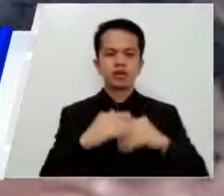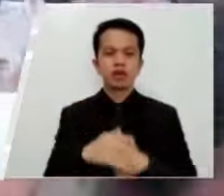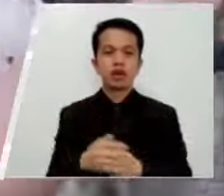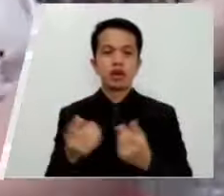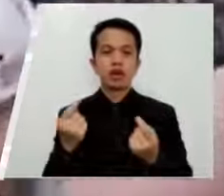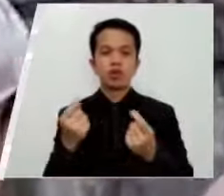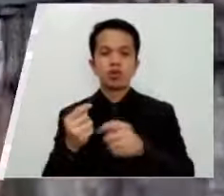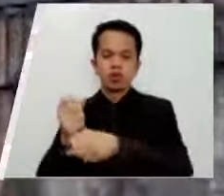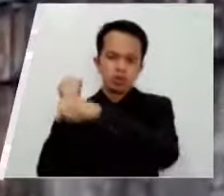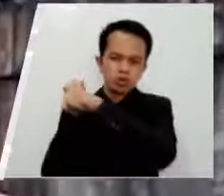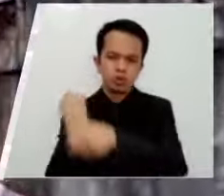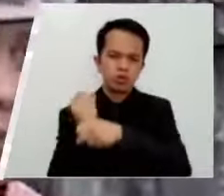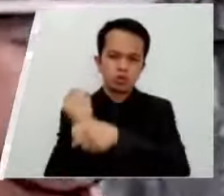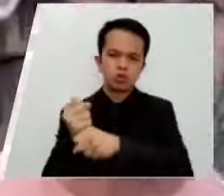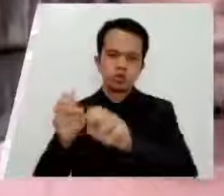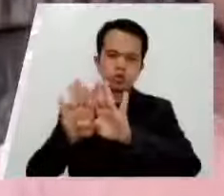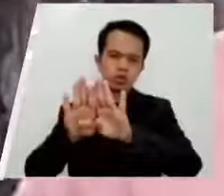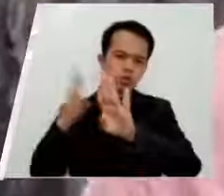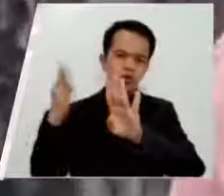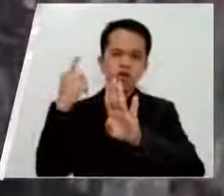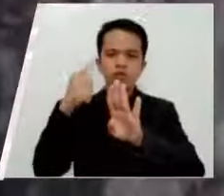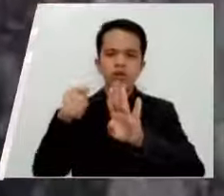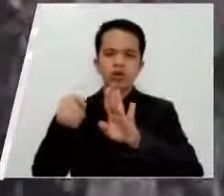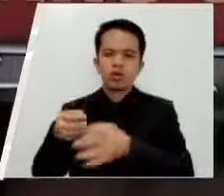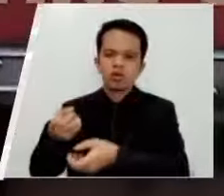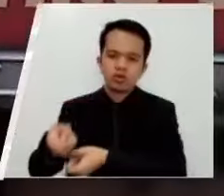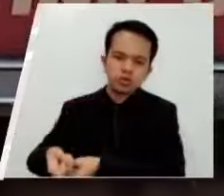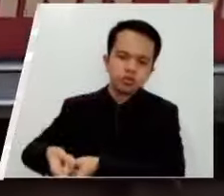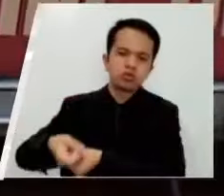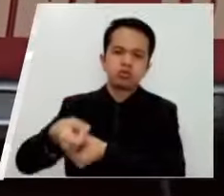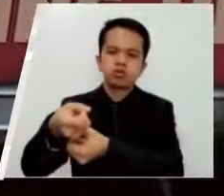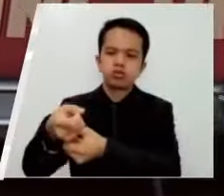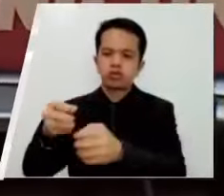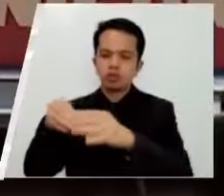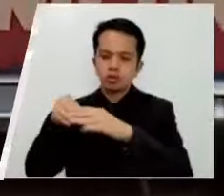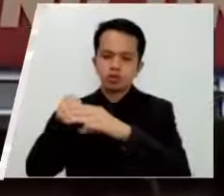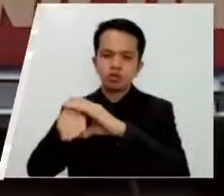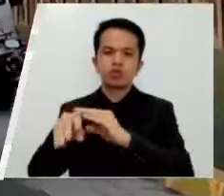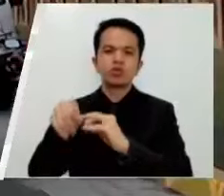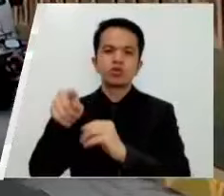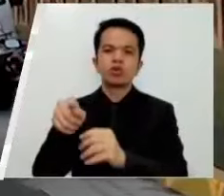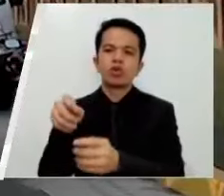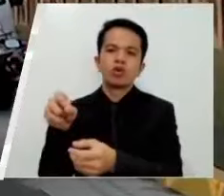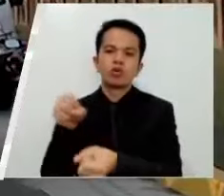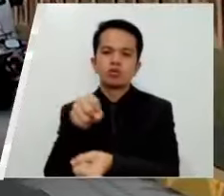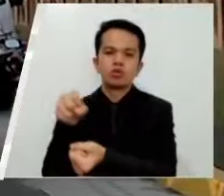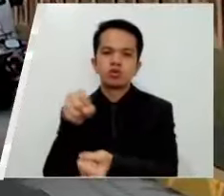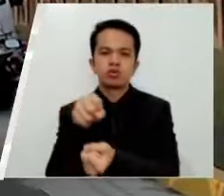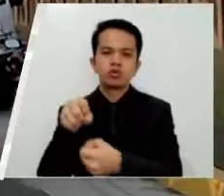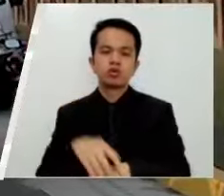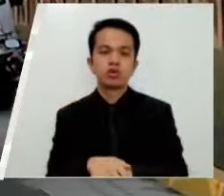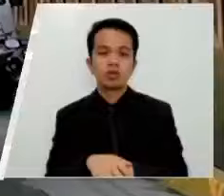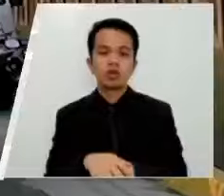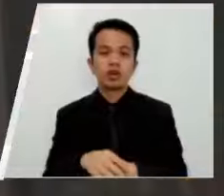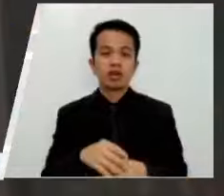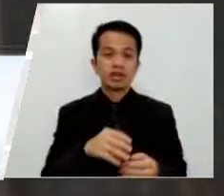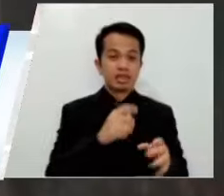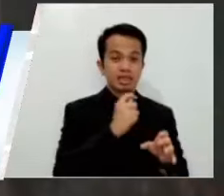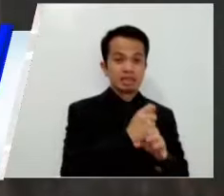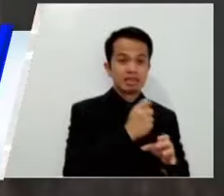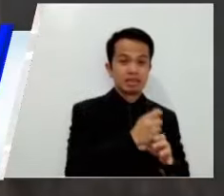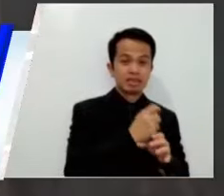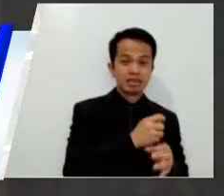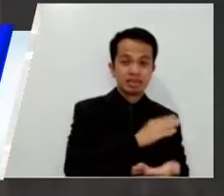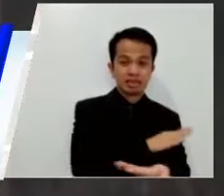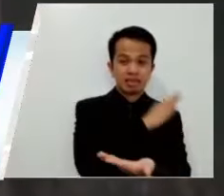para mailusot ang kanilang mga hose sa mga nasusunog na bahay. Wala kasing mapupwestuhan ng fire truck sa may focal point ng apoy sa